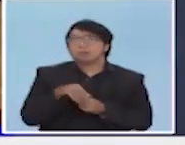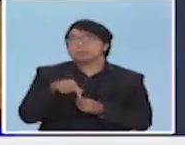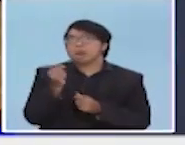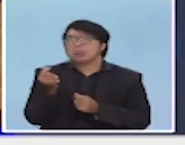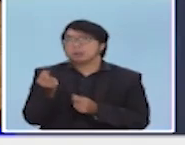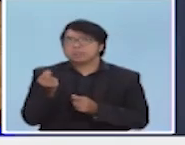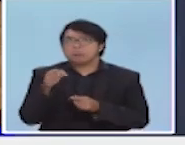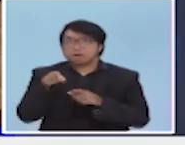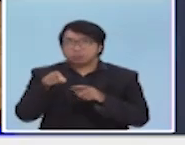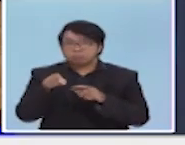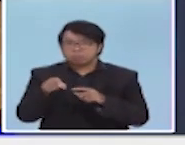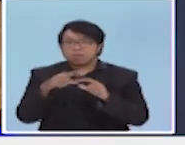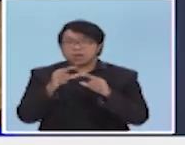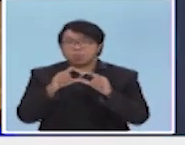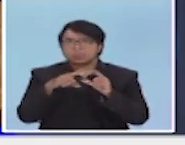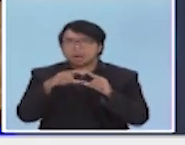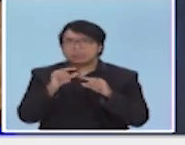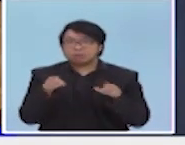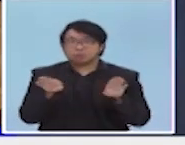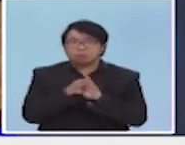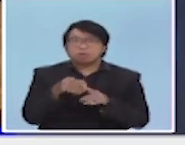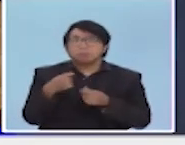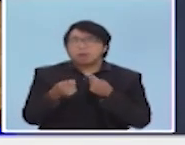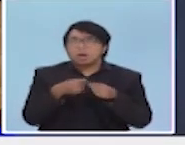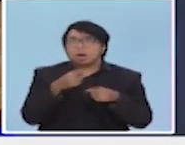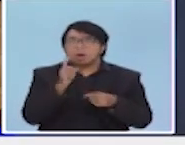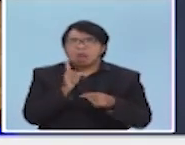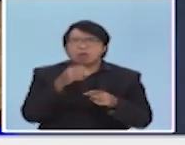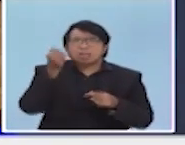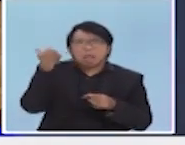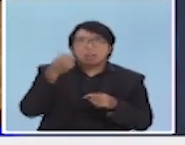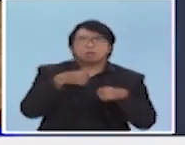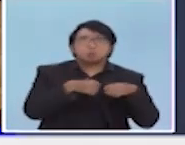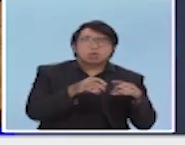Rawasari ditutup, masih adakah pedagang yang nekat nakal untuk berjualan?